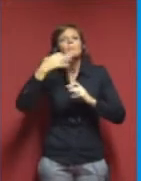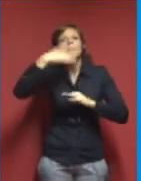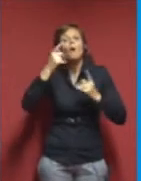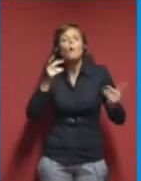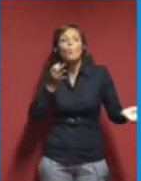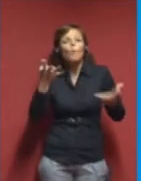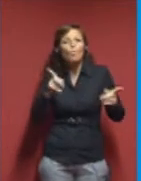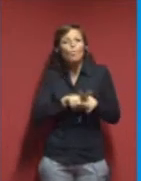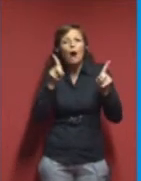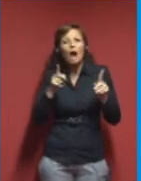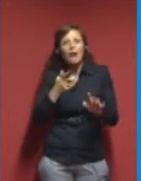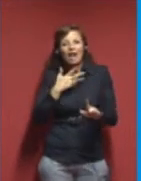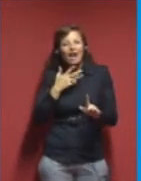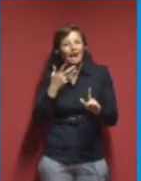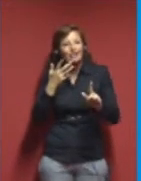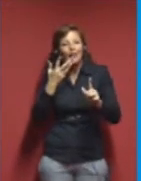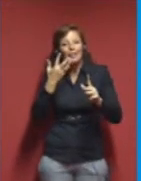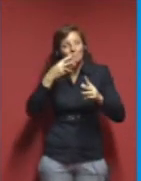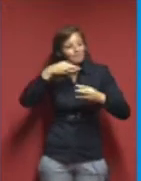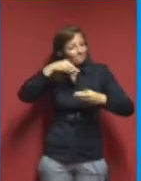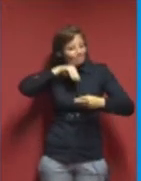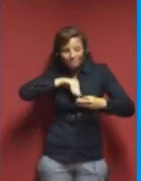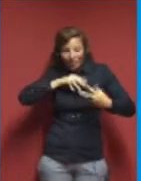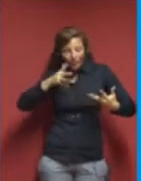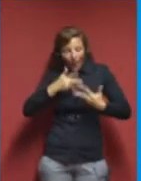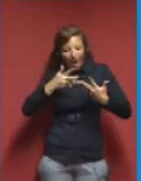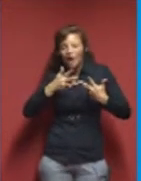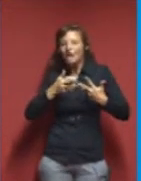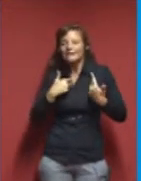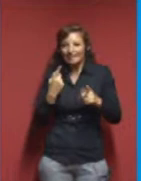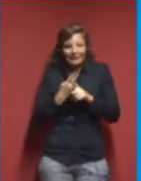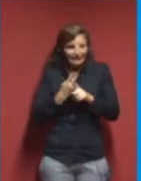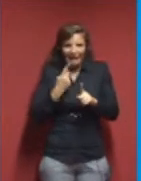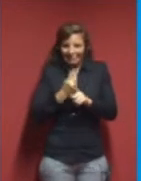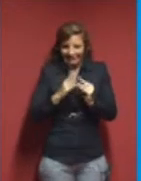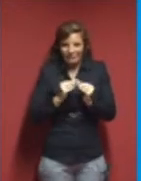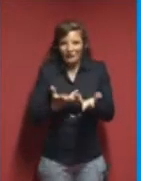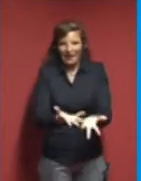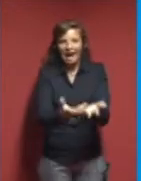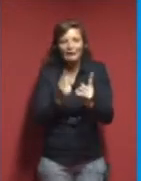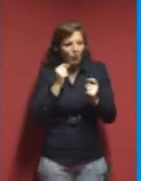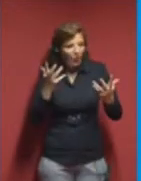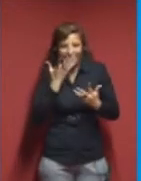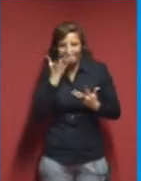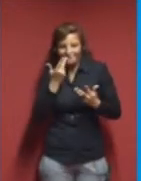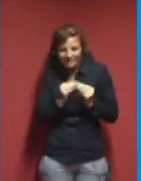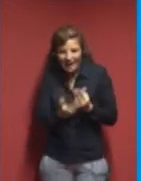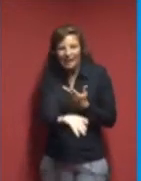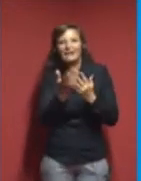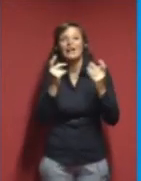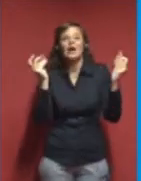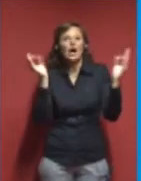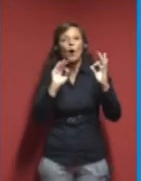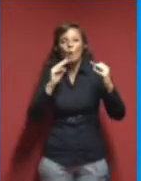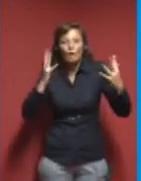abbiamo questa, ci siamo così portati a fare qualcosa che vogliamo fare, qualcosa che